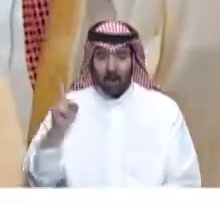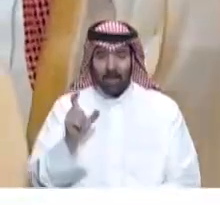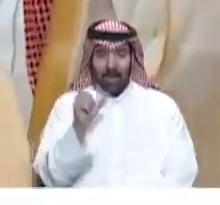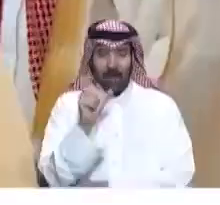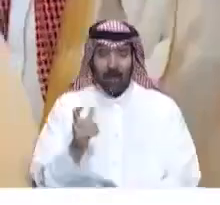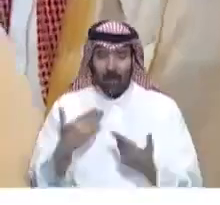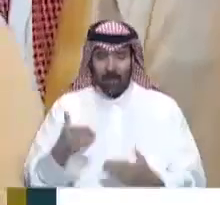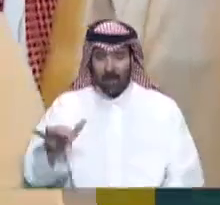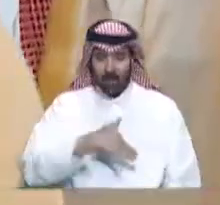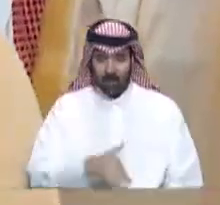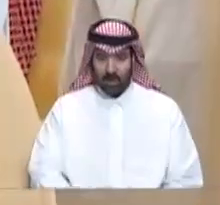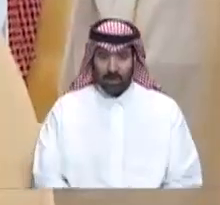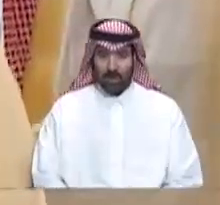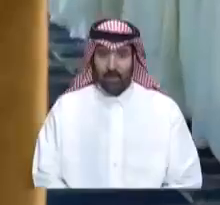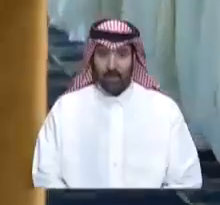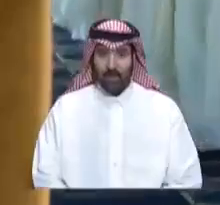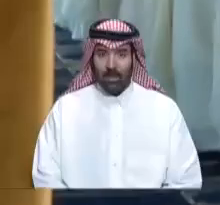وقاصديهما.